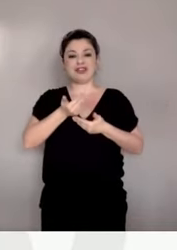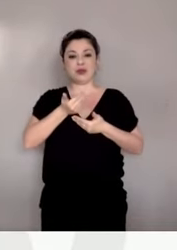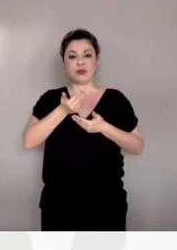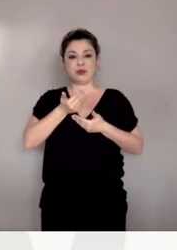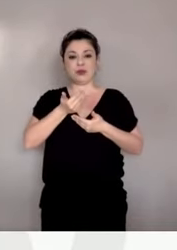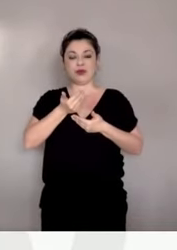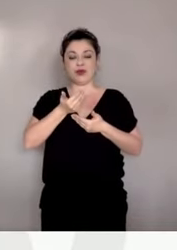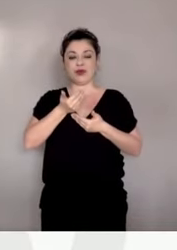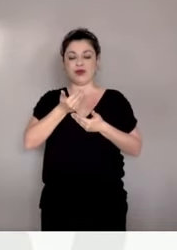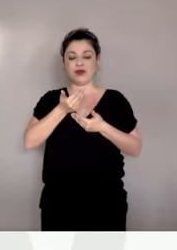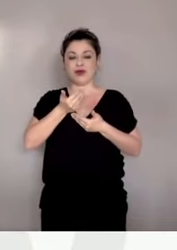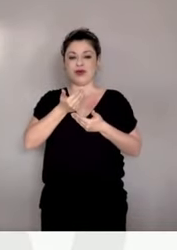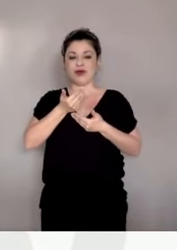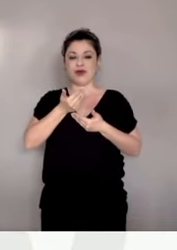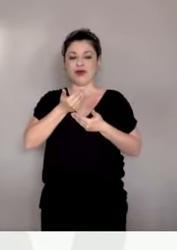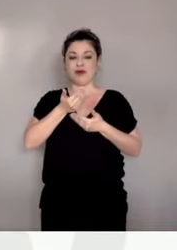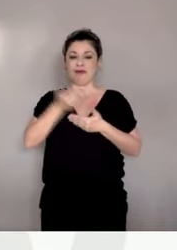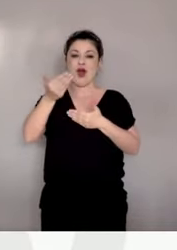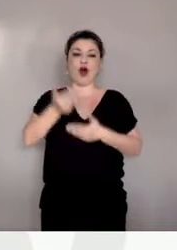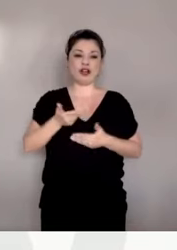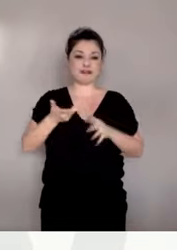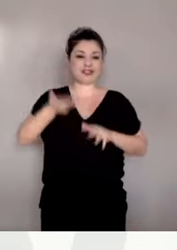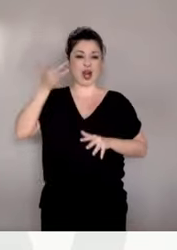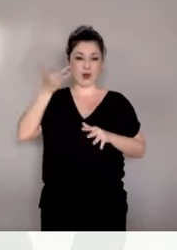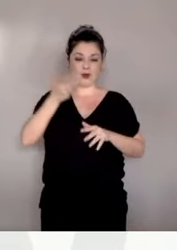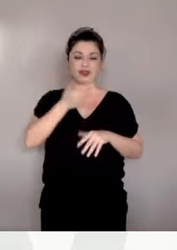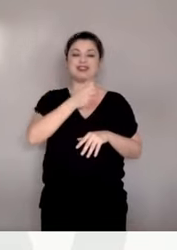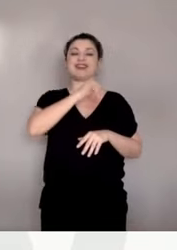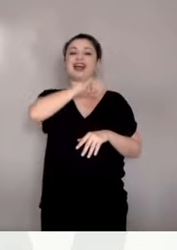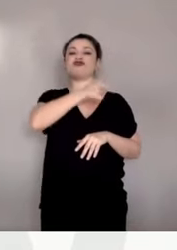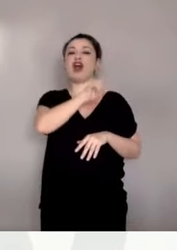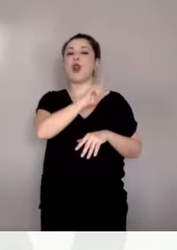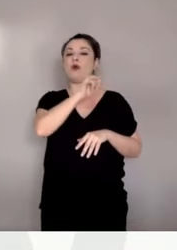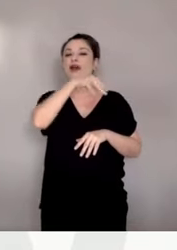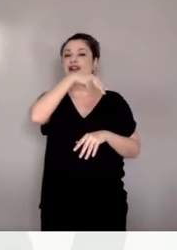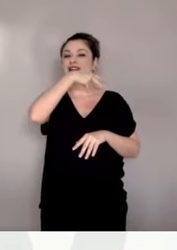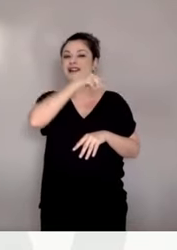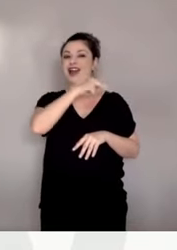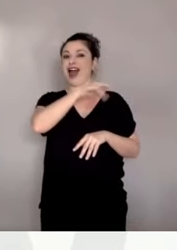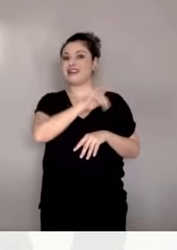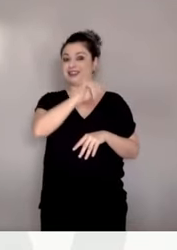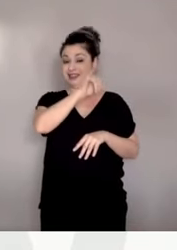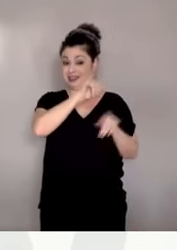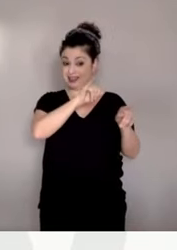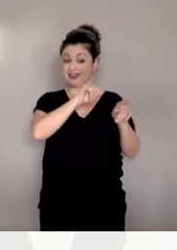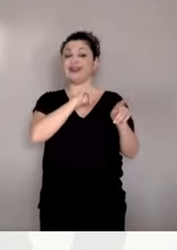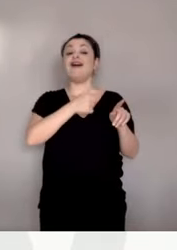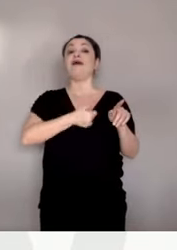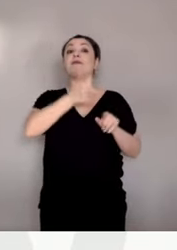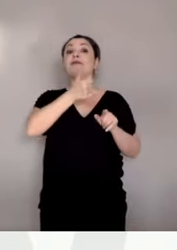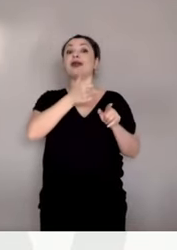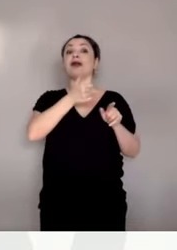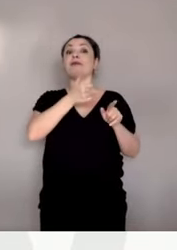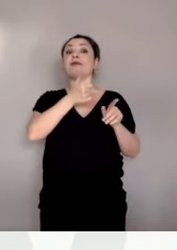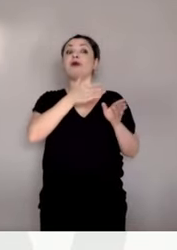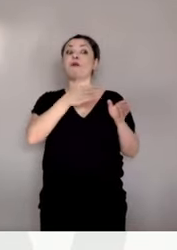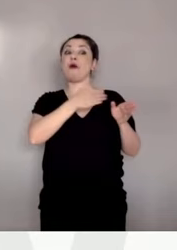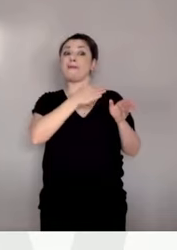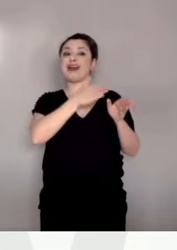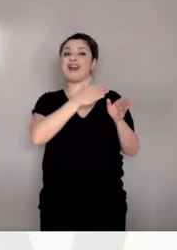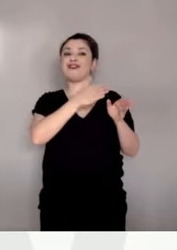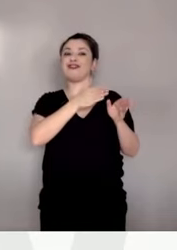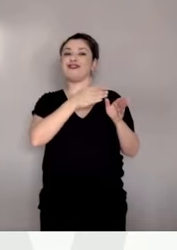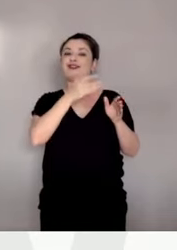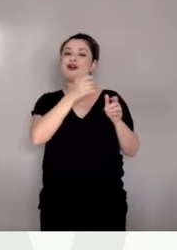illustre ospite Jean-Luc Nancy, che sarà accompagnato in questo primo momento dal professore